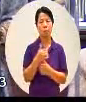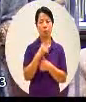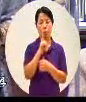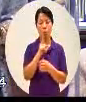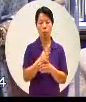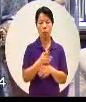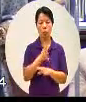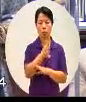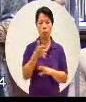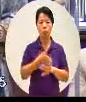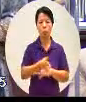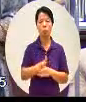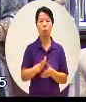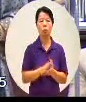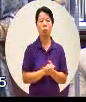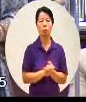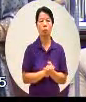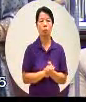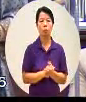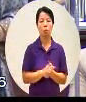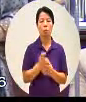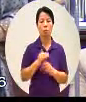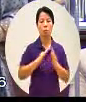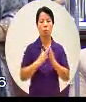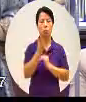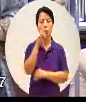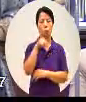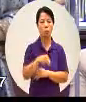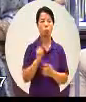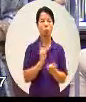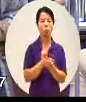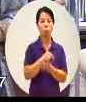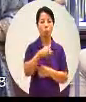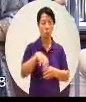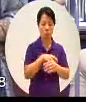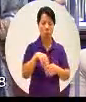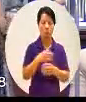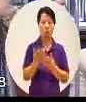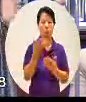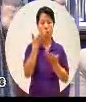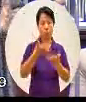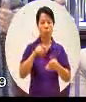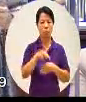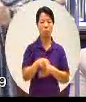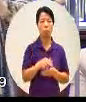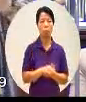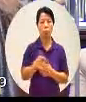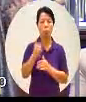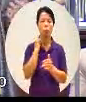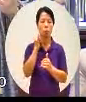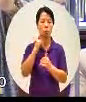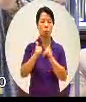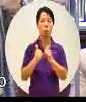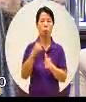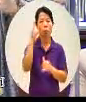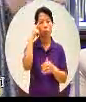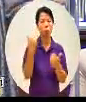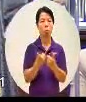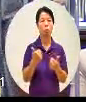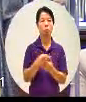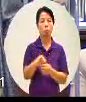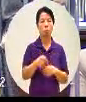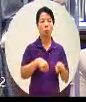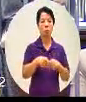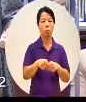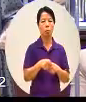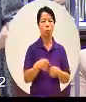咨询这个代志吼。啊，我感觉市政府对这个内部嘛真重视。如果地方一直反对，这个计划是无可